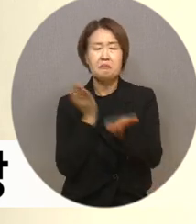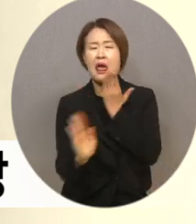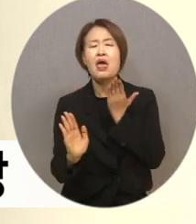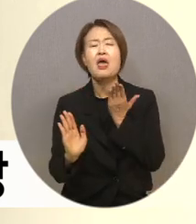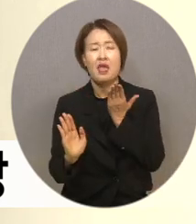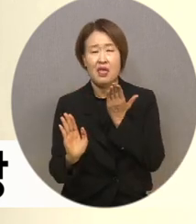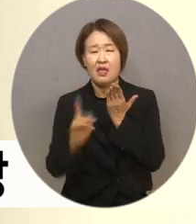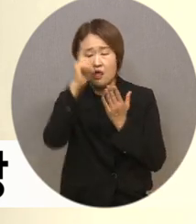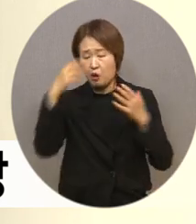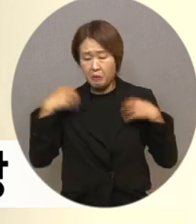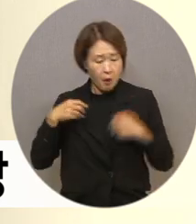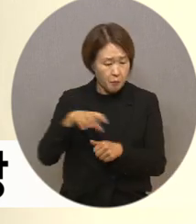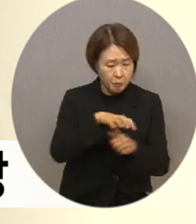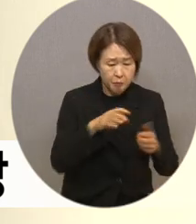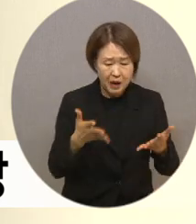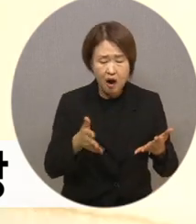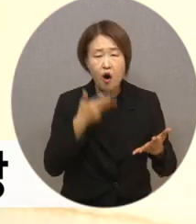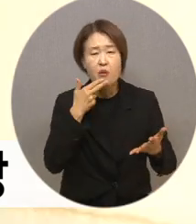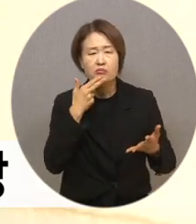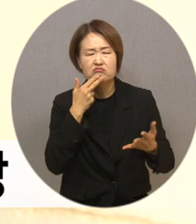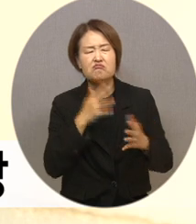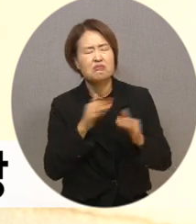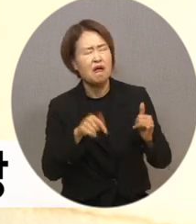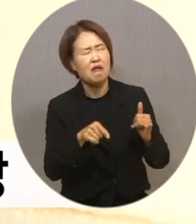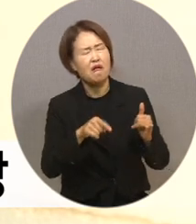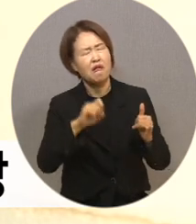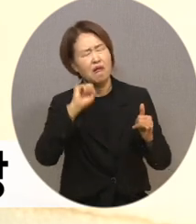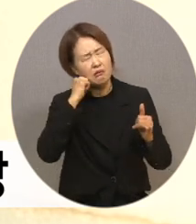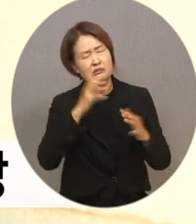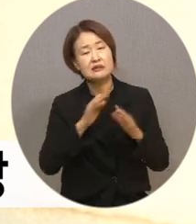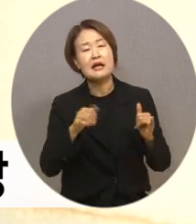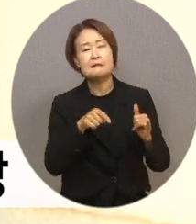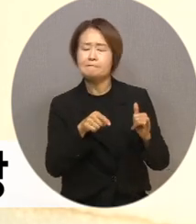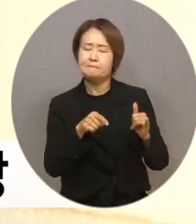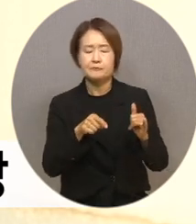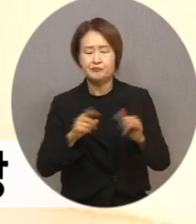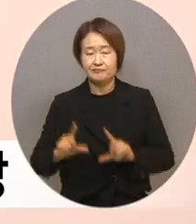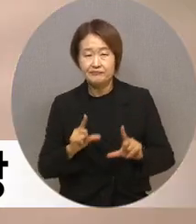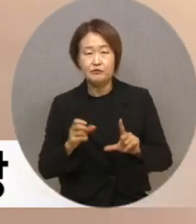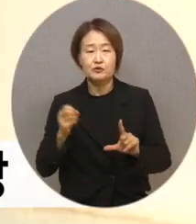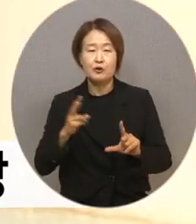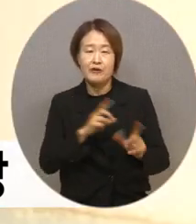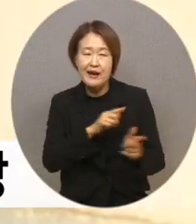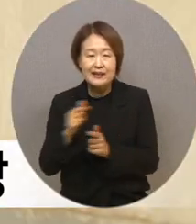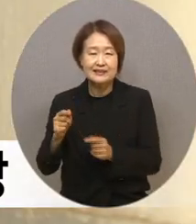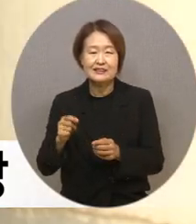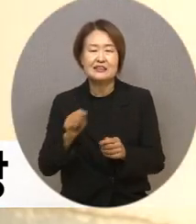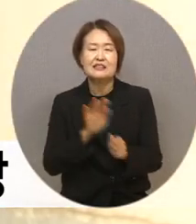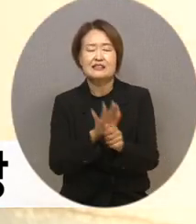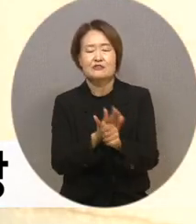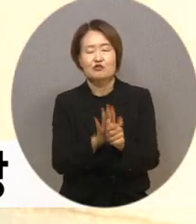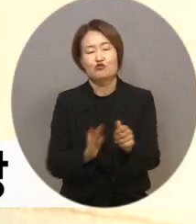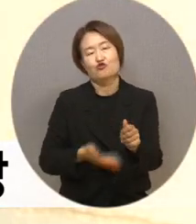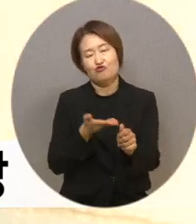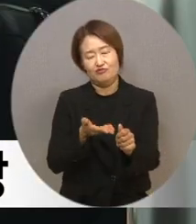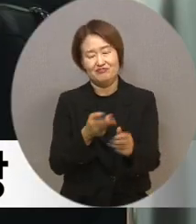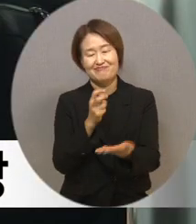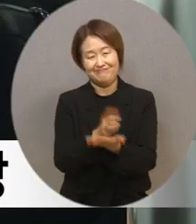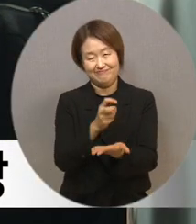않아 정부의 보호를 받지 못하는 비수급 시민에게 생계 및 해산, 장제급여를 지원하는